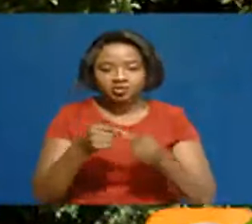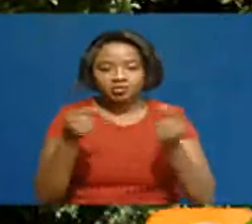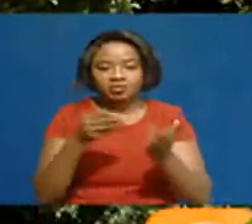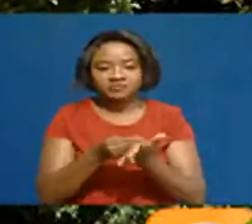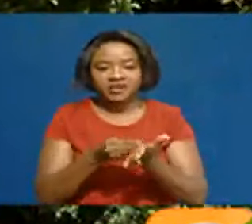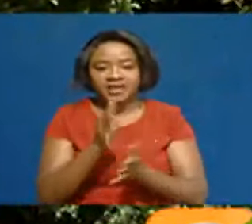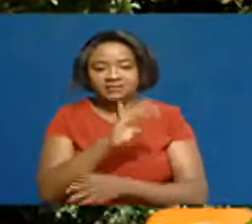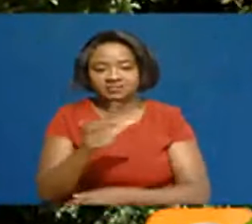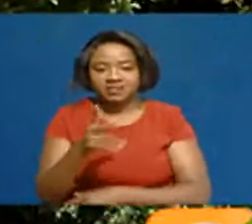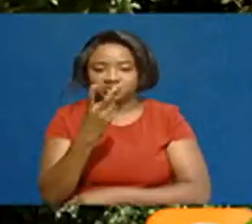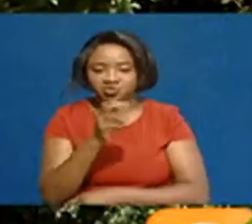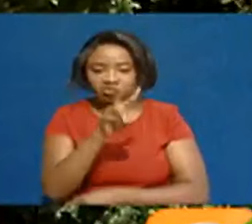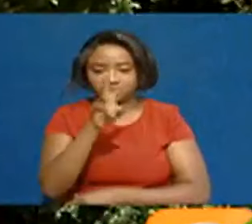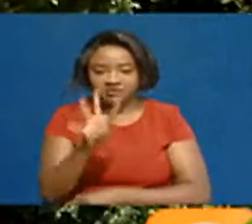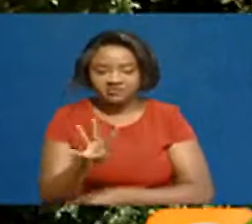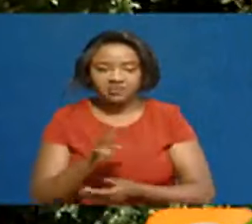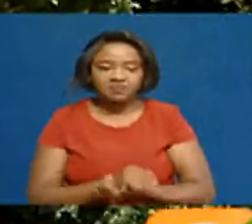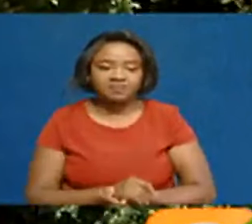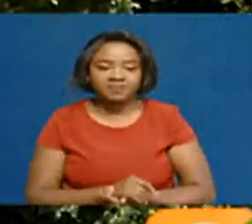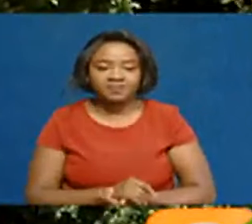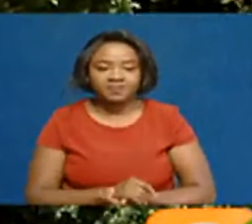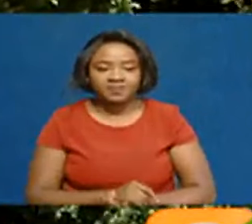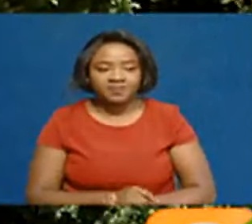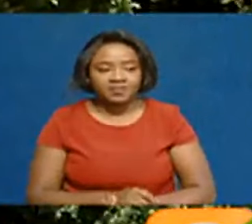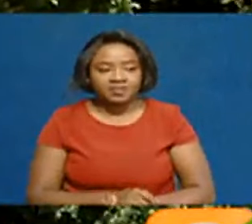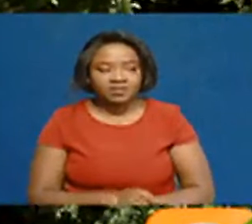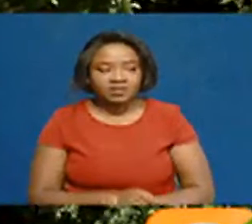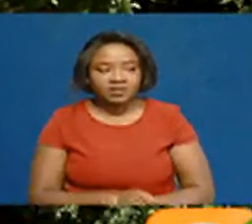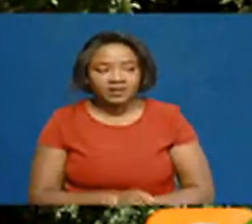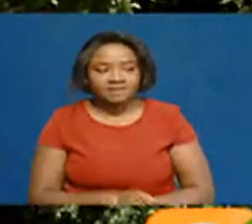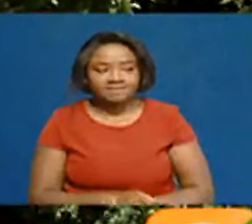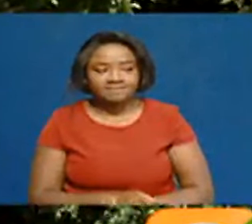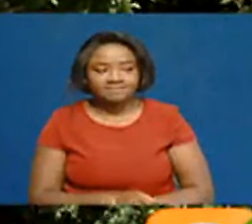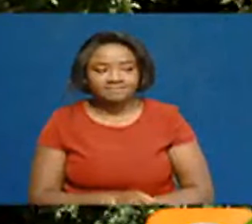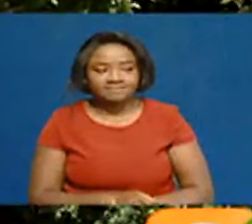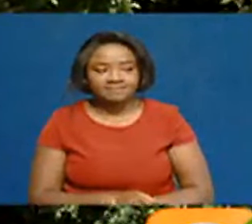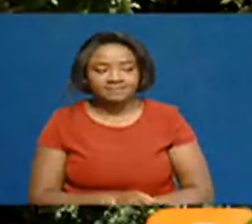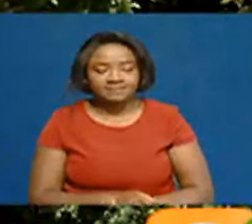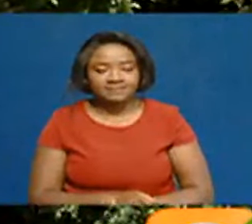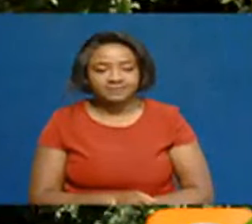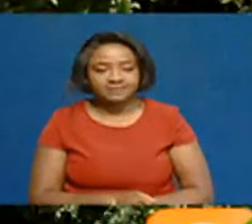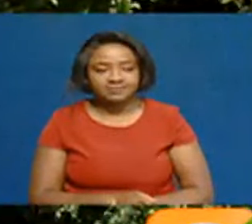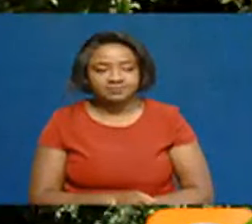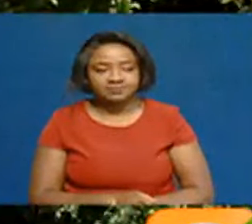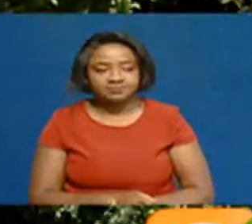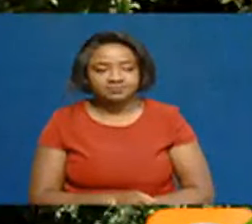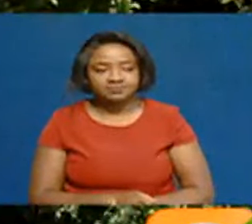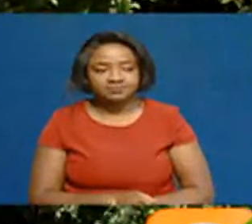mwaka 2024. Marian Nyambura, runinga ya Citizen, Lanet, kaunti ya Nakuru.